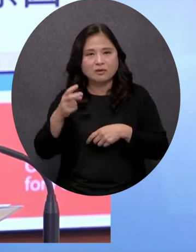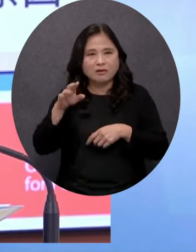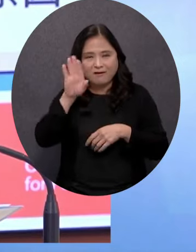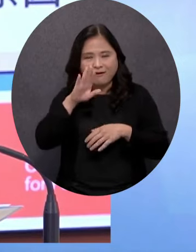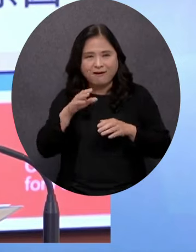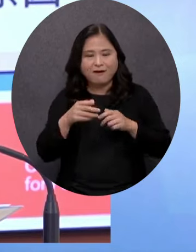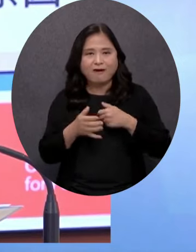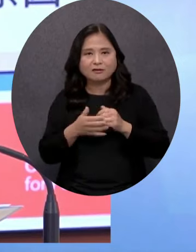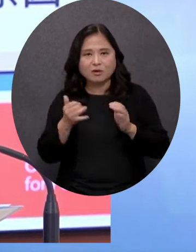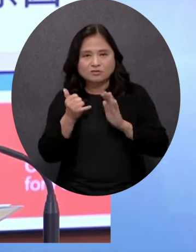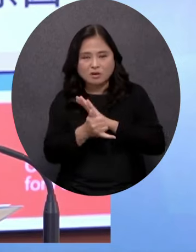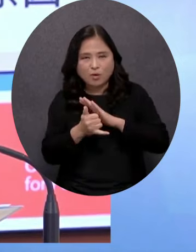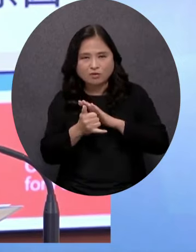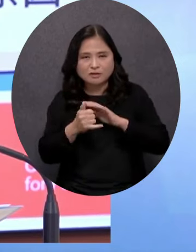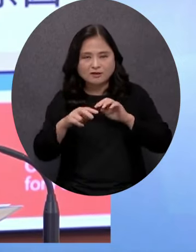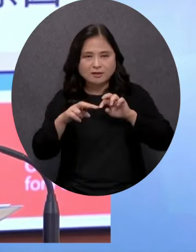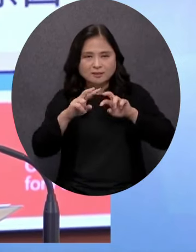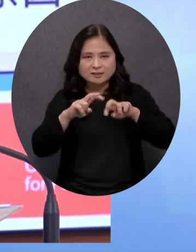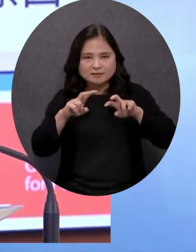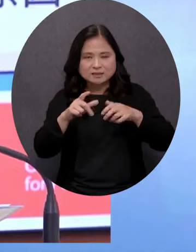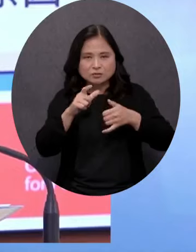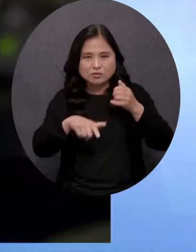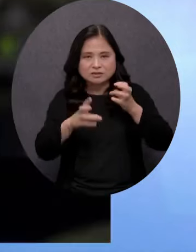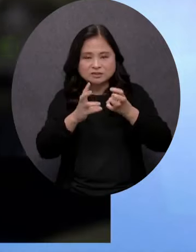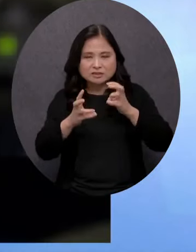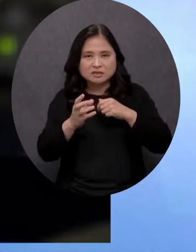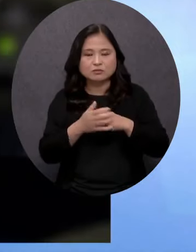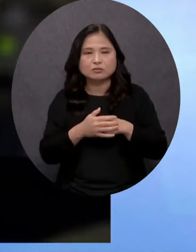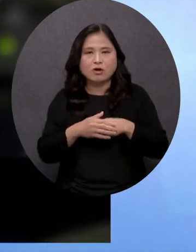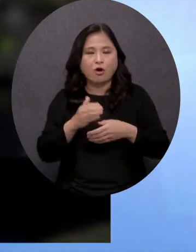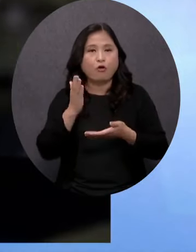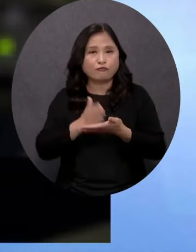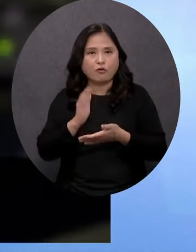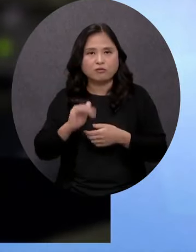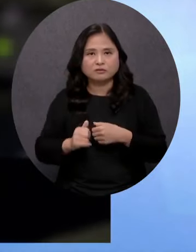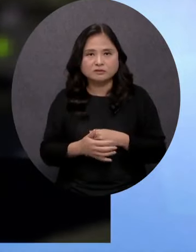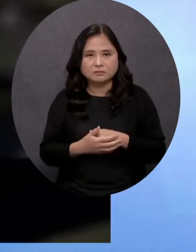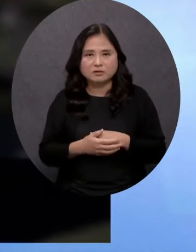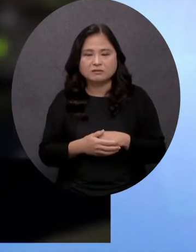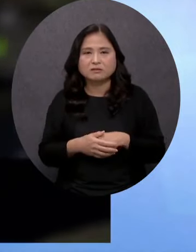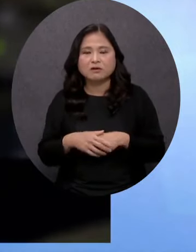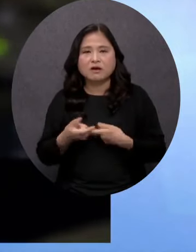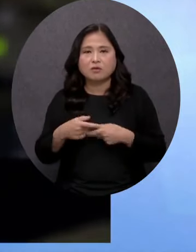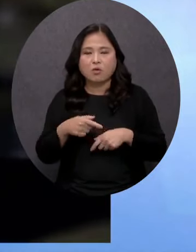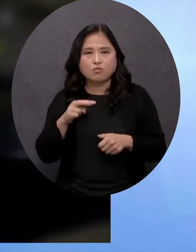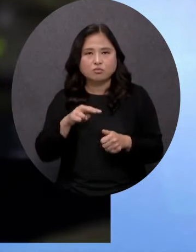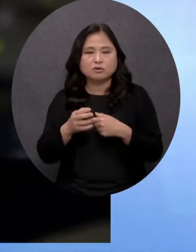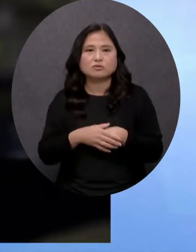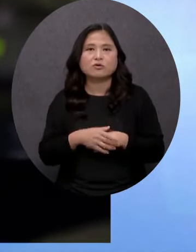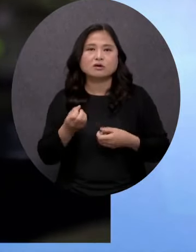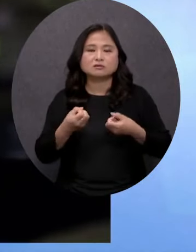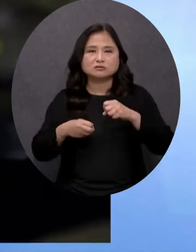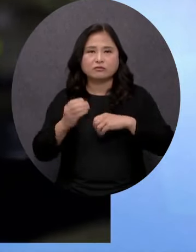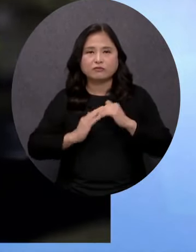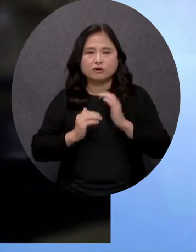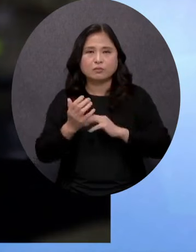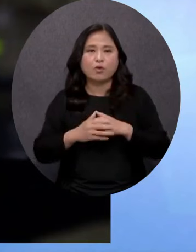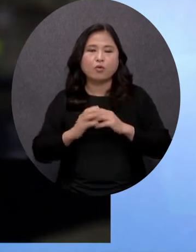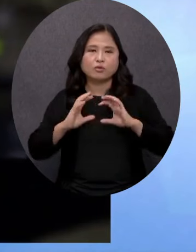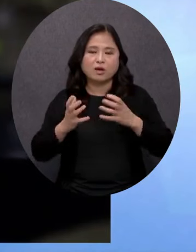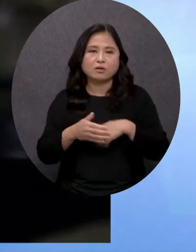消委會系統入面嘅個人資料。 嗰名管理員係資訊科技部門嘅員工，消委會